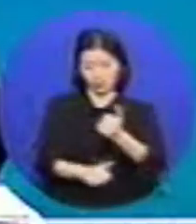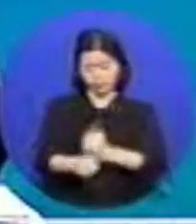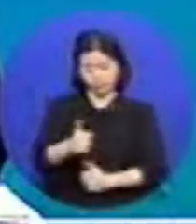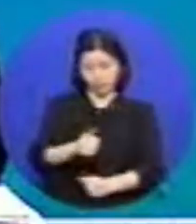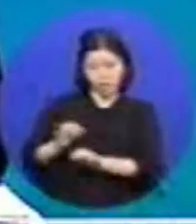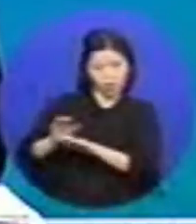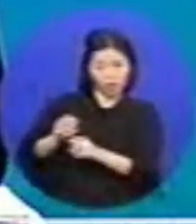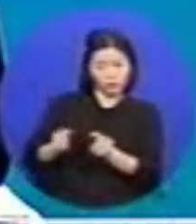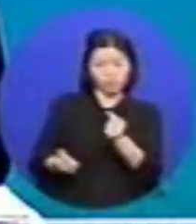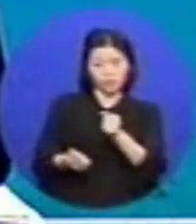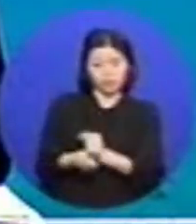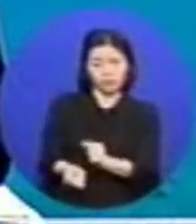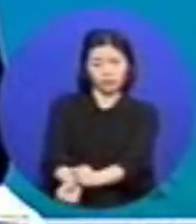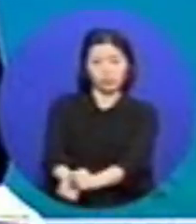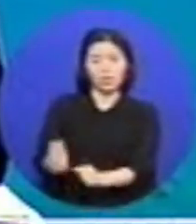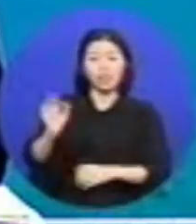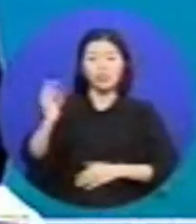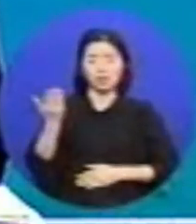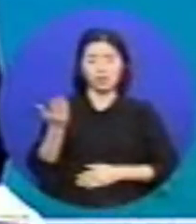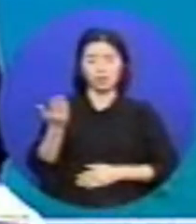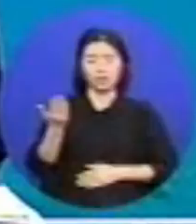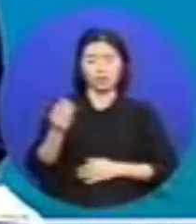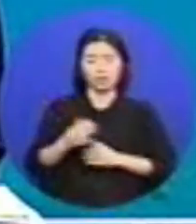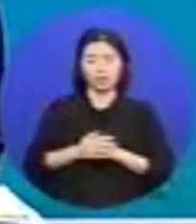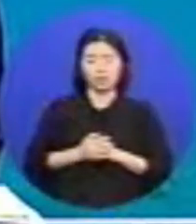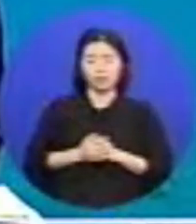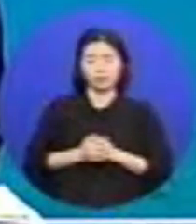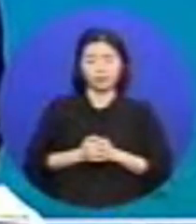이러고 어떻게 복 있게 사나 말입니다.